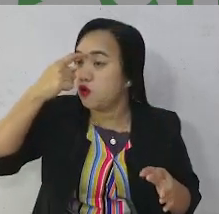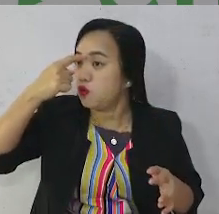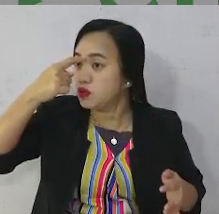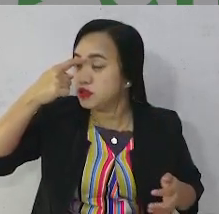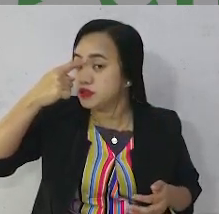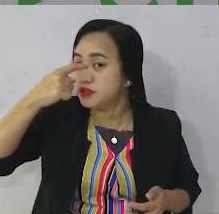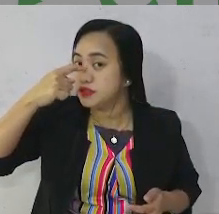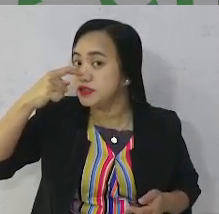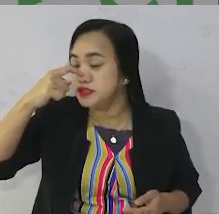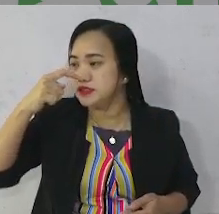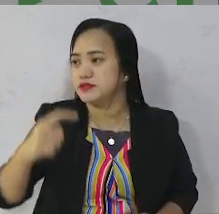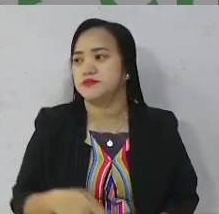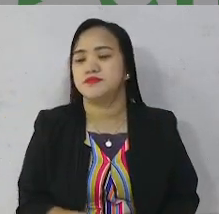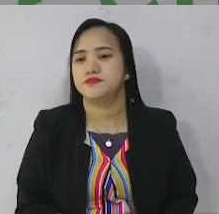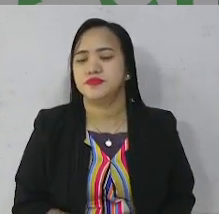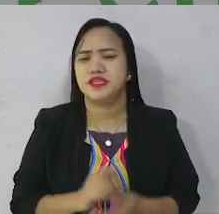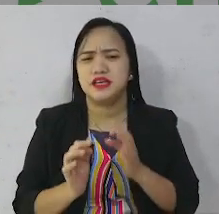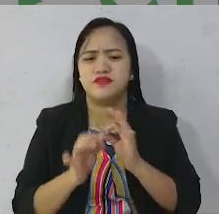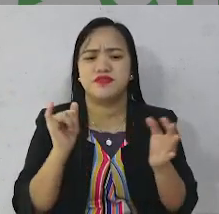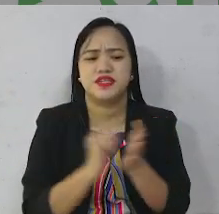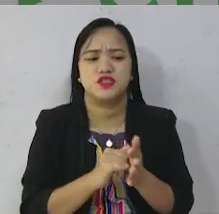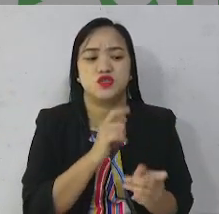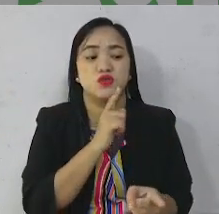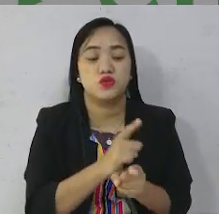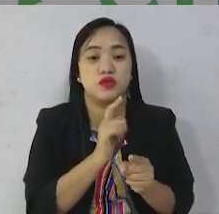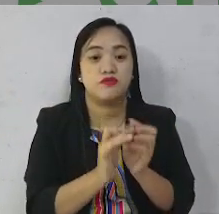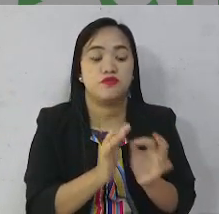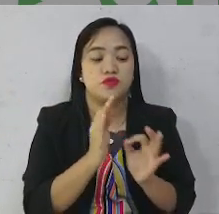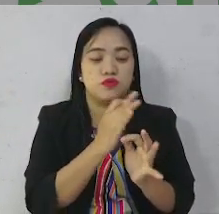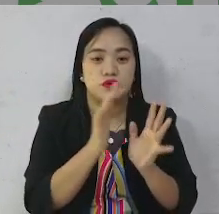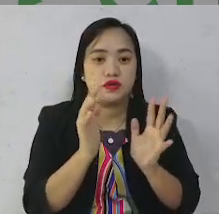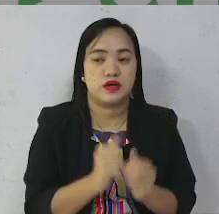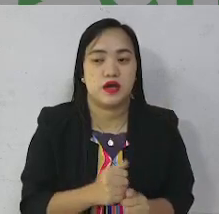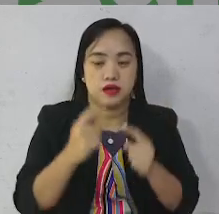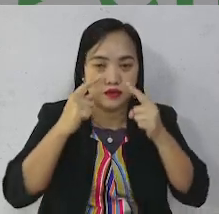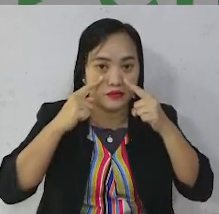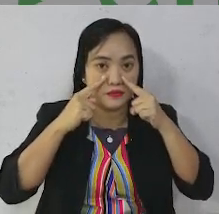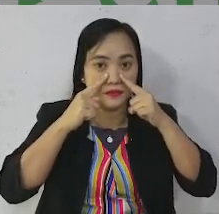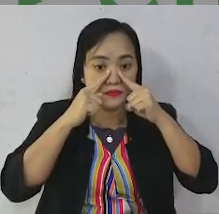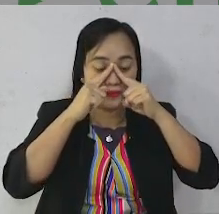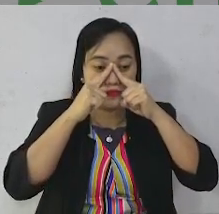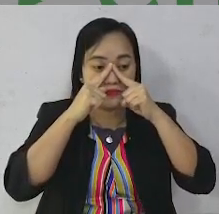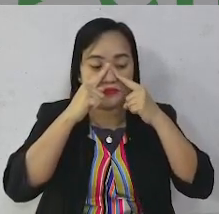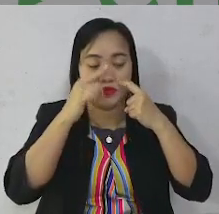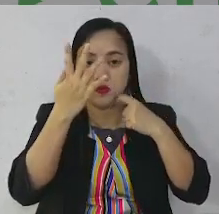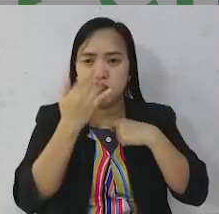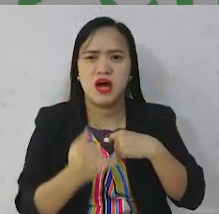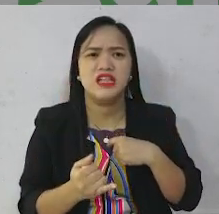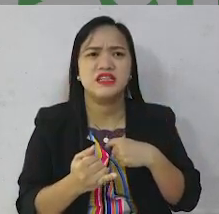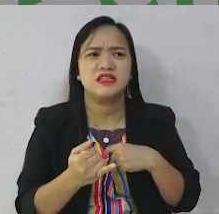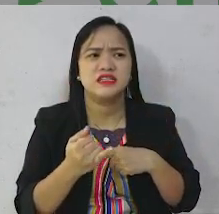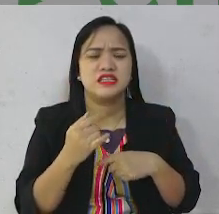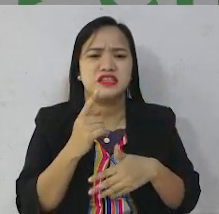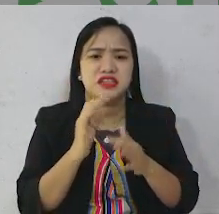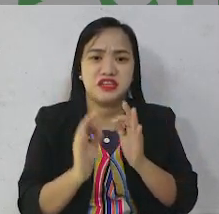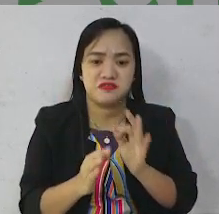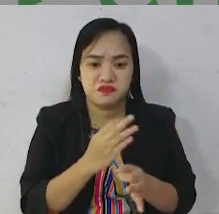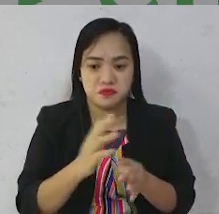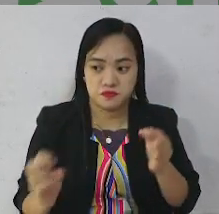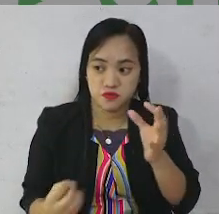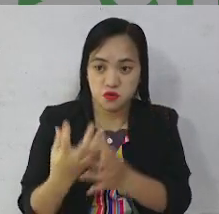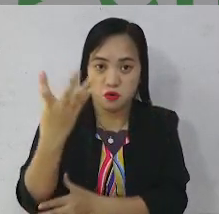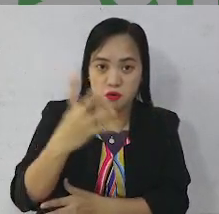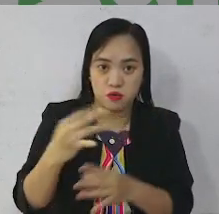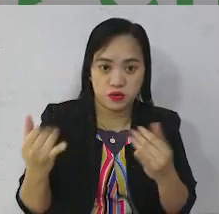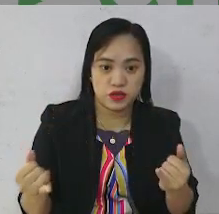for example na lang kung totoo man na pag hinilot hilot mo Ay tatangos paano Pag lumaki ka na tatangos O eh kung